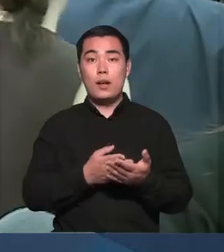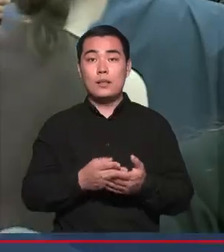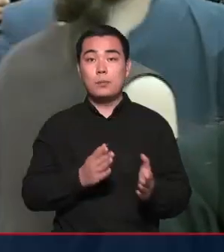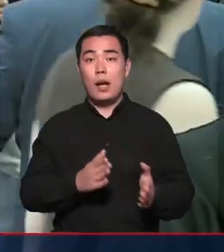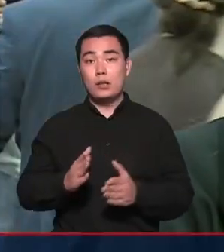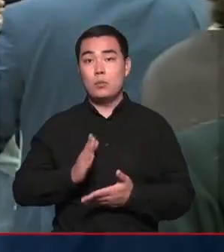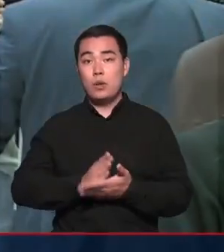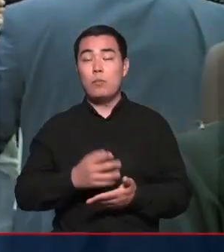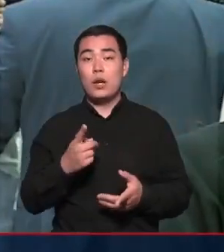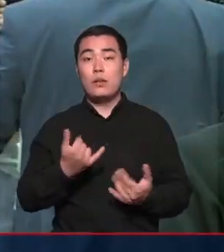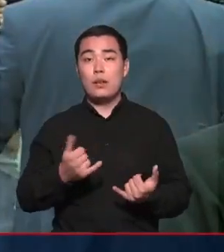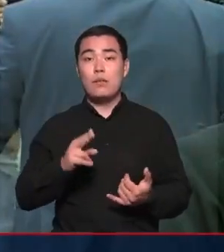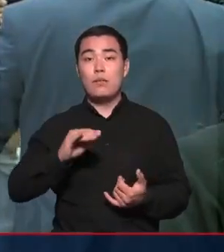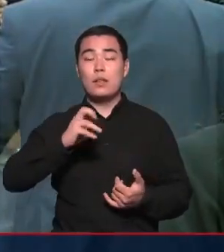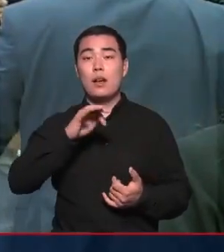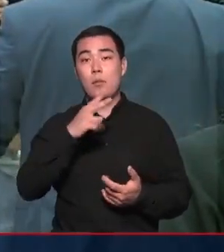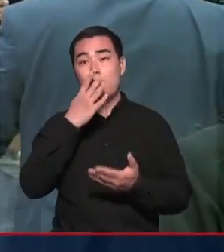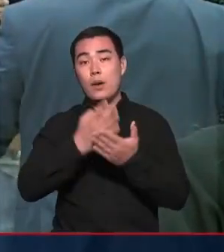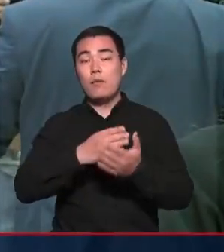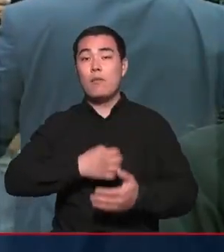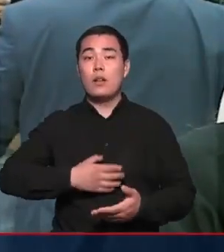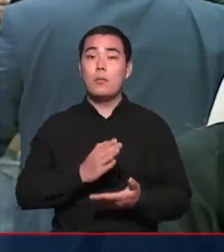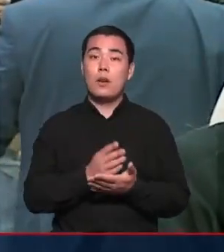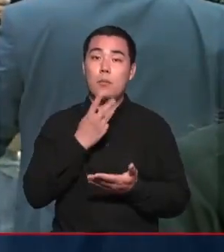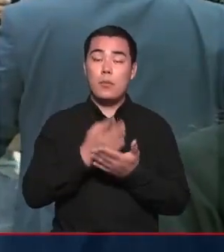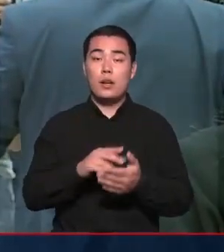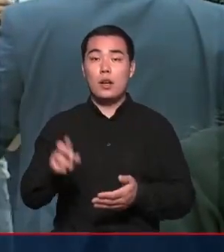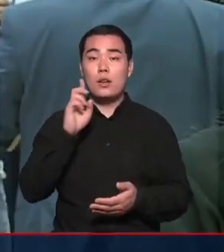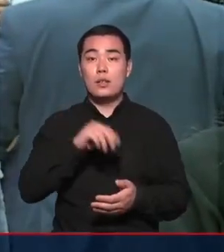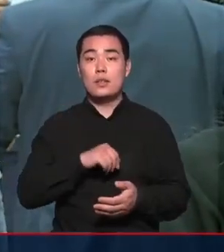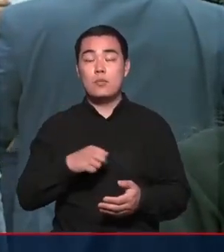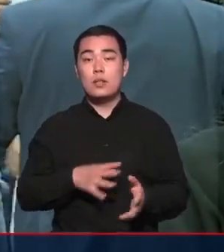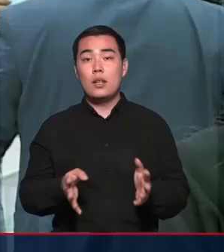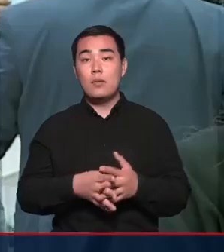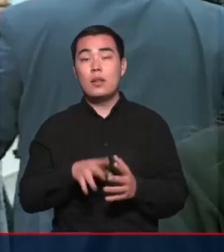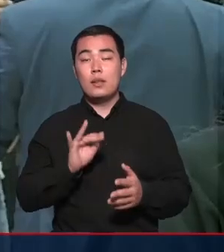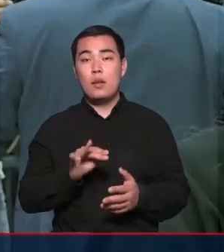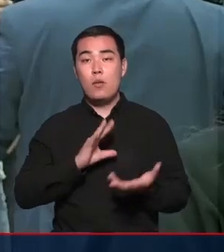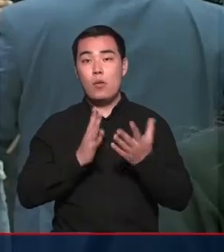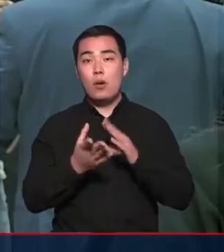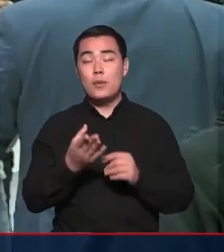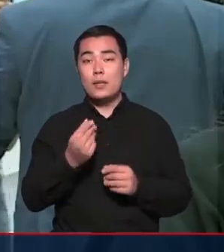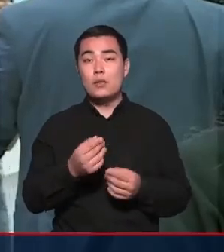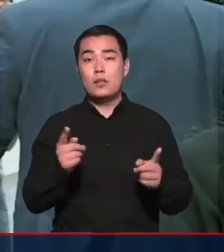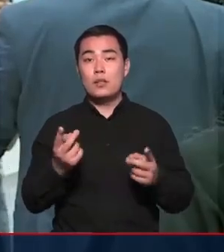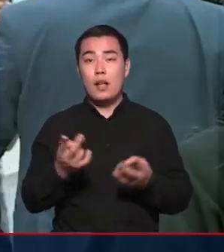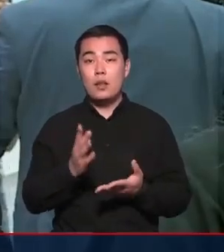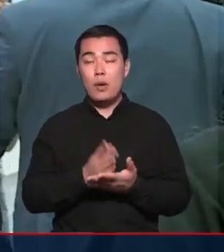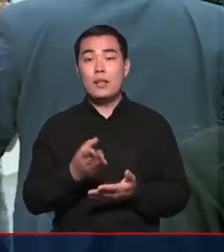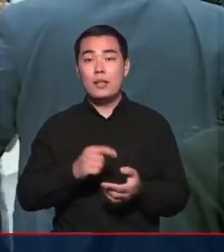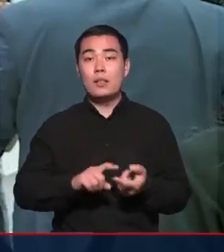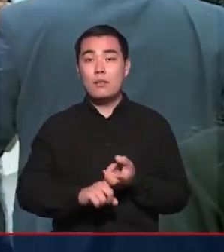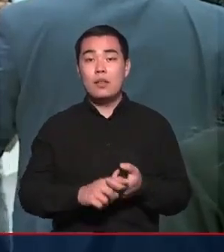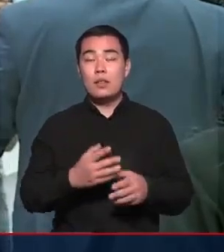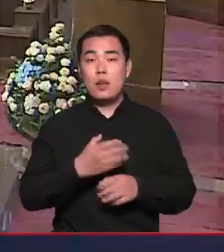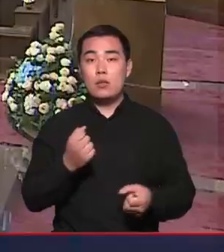міндетті боламыз. Себебі фискалдық тәртіп орнату өте маңызды. Бұл мемлекеттік кооперативтік және жеке қаражат тұрғысынан қажет. Ақшаға қатысты тәртіп